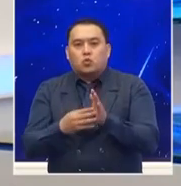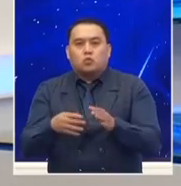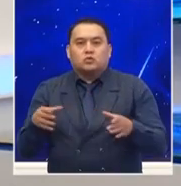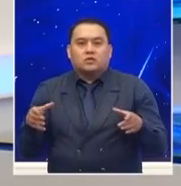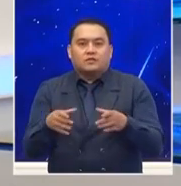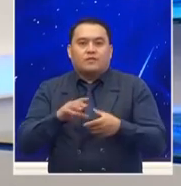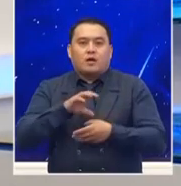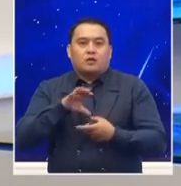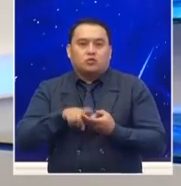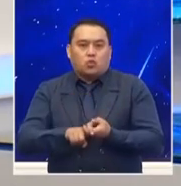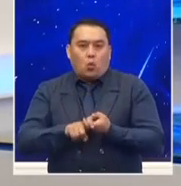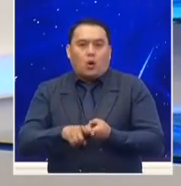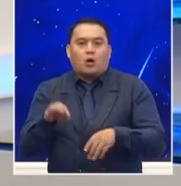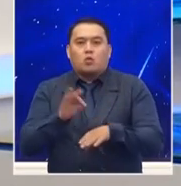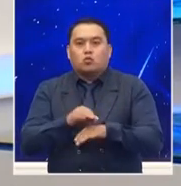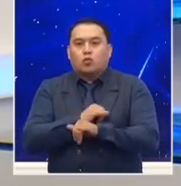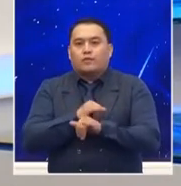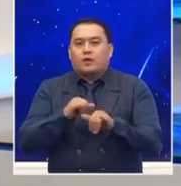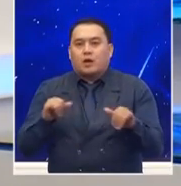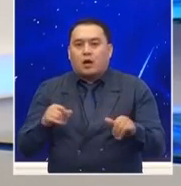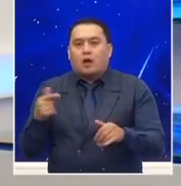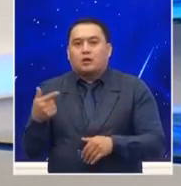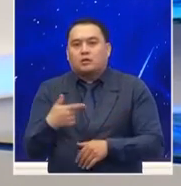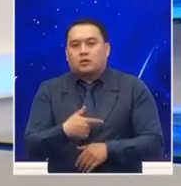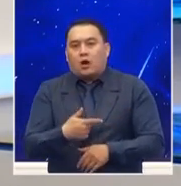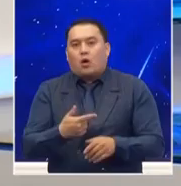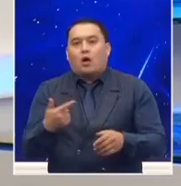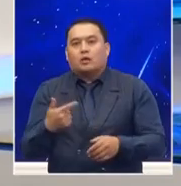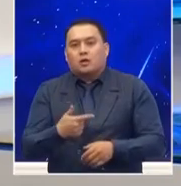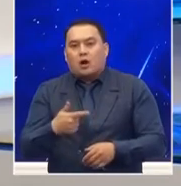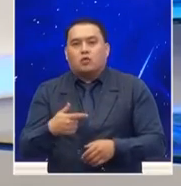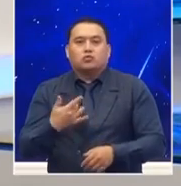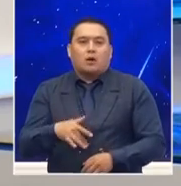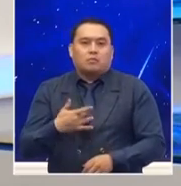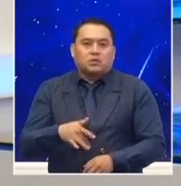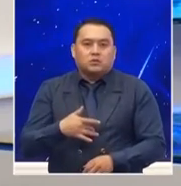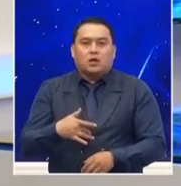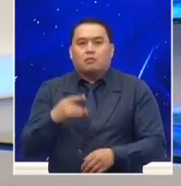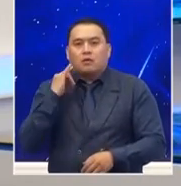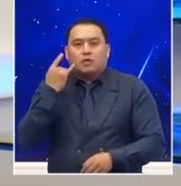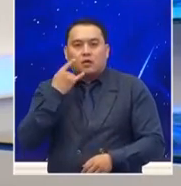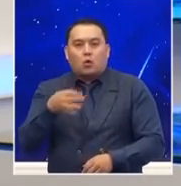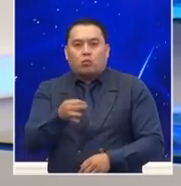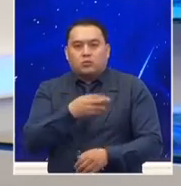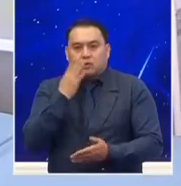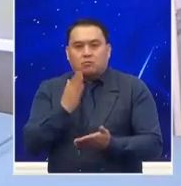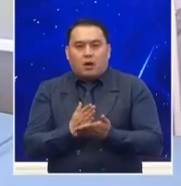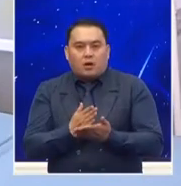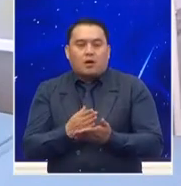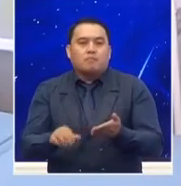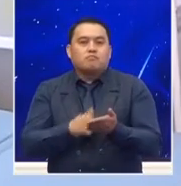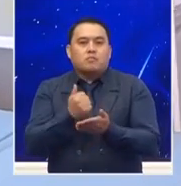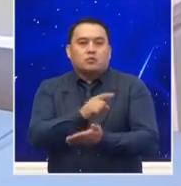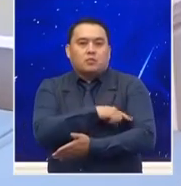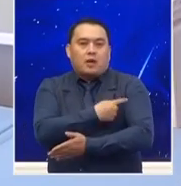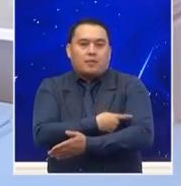инфекциясын жұқтырған. Ауру сырқаудың өсу жағдайы Атырау, Жамбыл, Ақмола, Павлодар облыстарында байқалып отыр. Бұл туралы бас